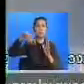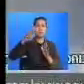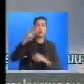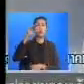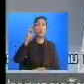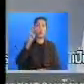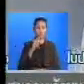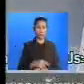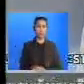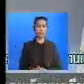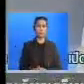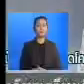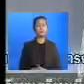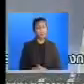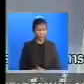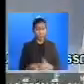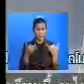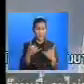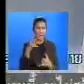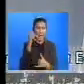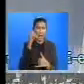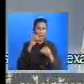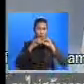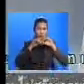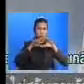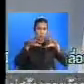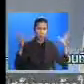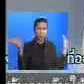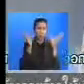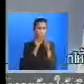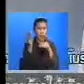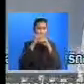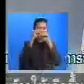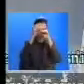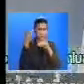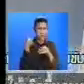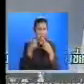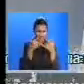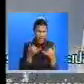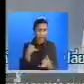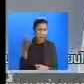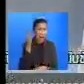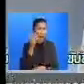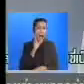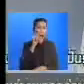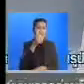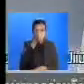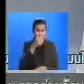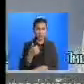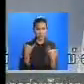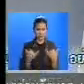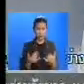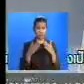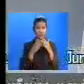ครับท่ามกลางข่าวการระบาดเพิ่มมากขึ้นเรื่อยๆแต่ก็ยังคงมีข่าวดีนะคะเพราะว่าล่าสุดโรงพยาบาลศิริราชค่ะแถลงผล